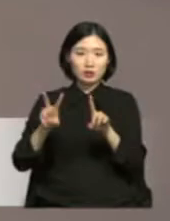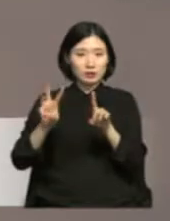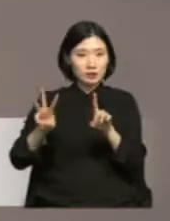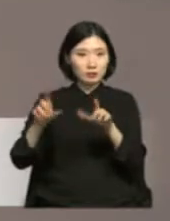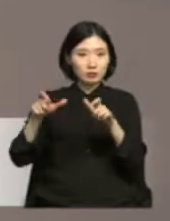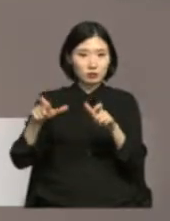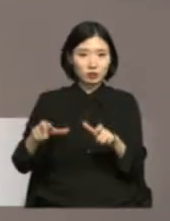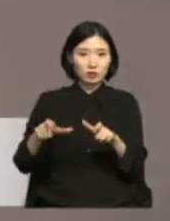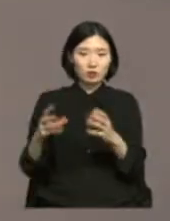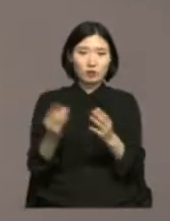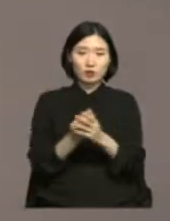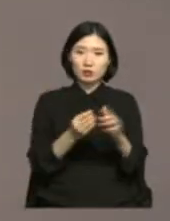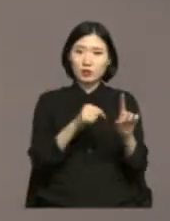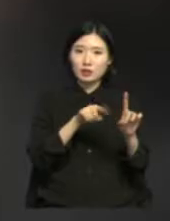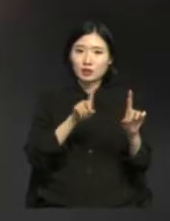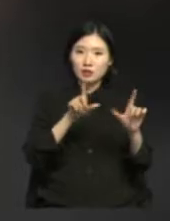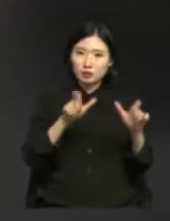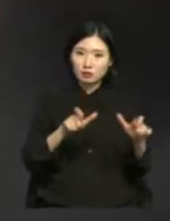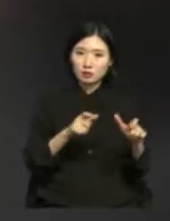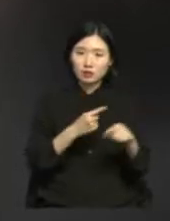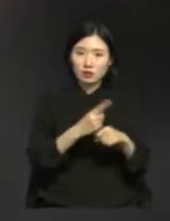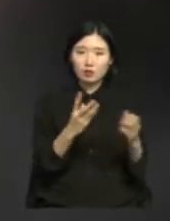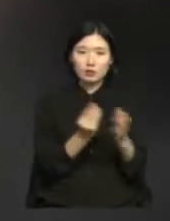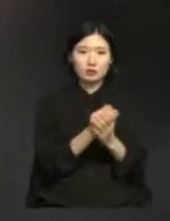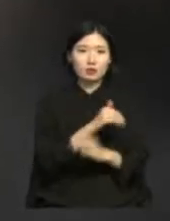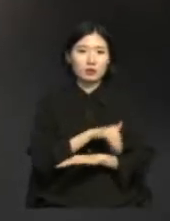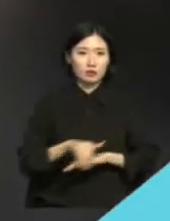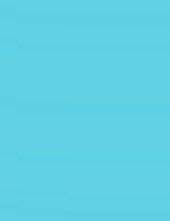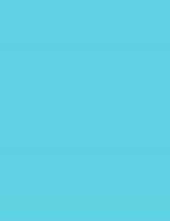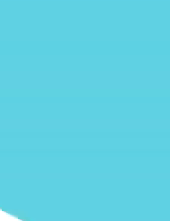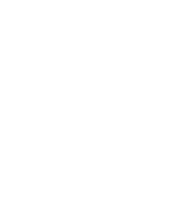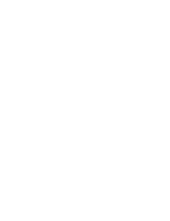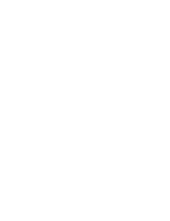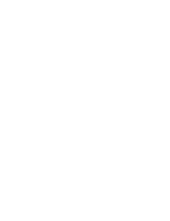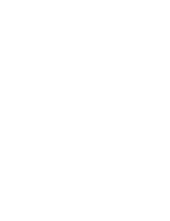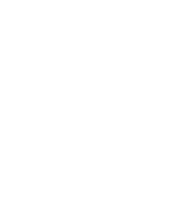완료됐으며 이래 1구역은 내년에 마무리될 예정입니다